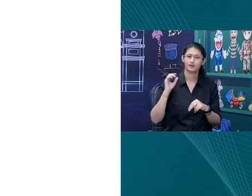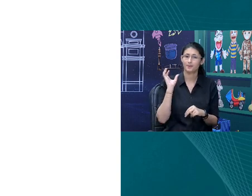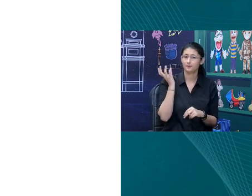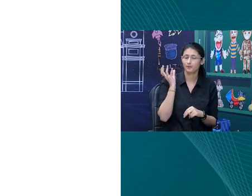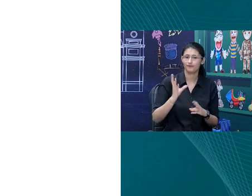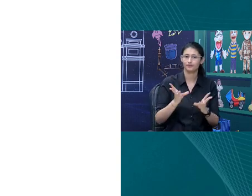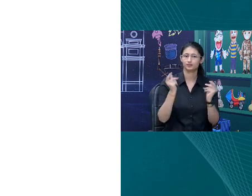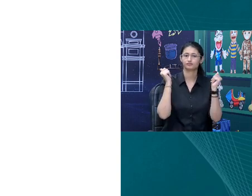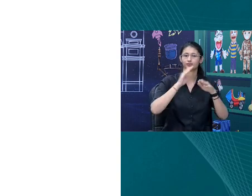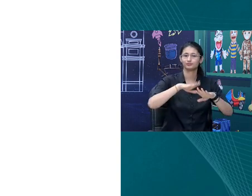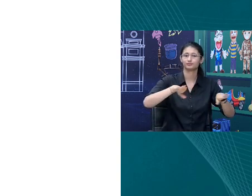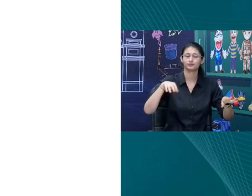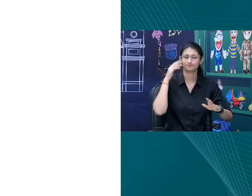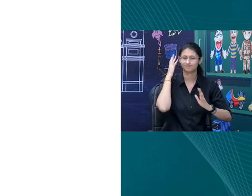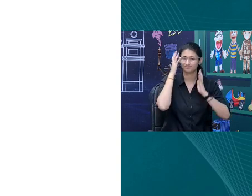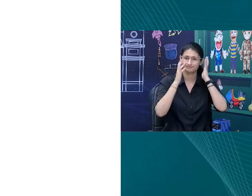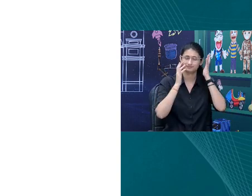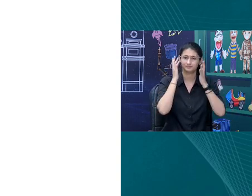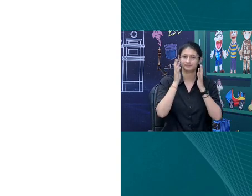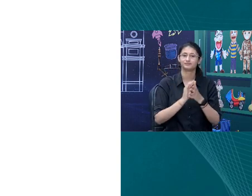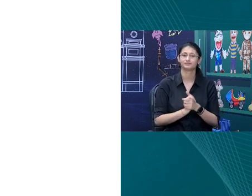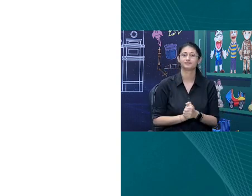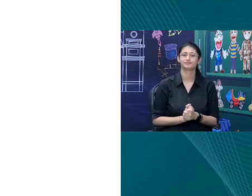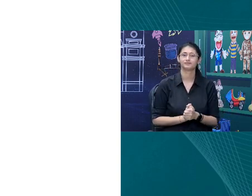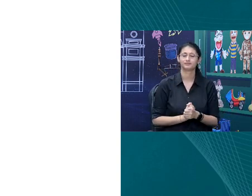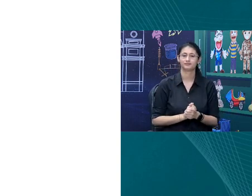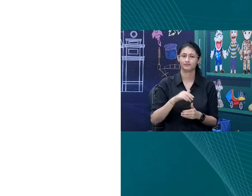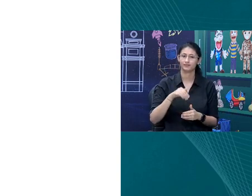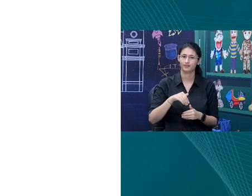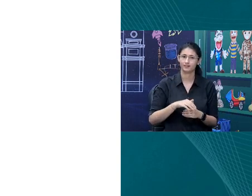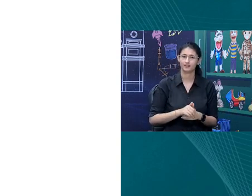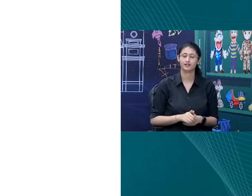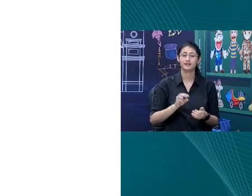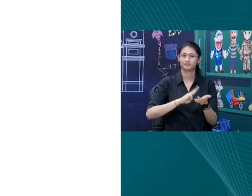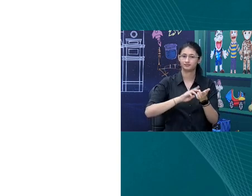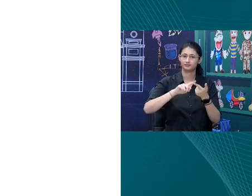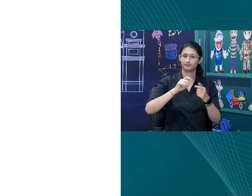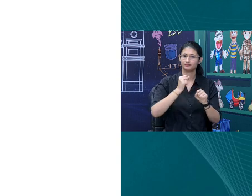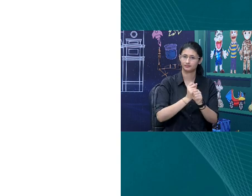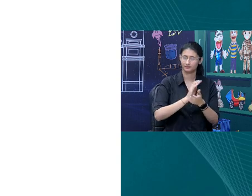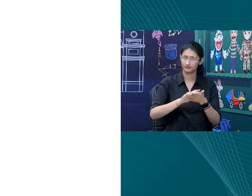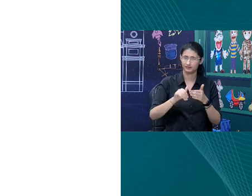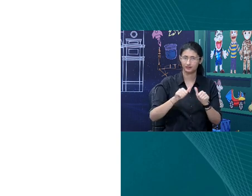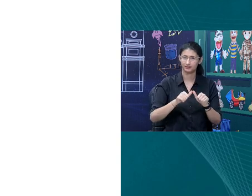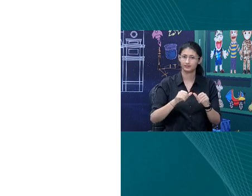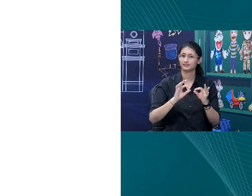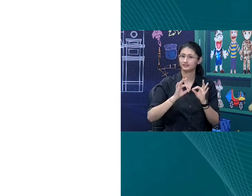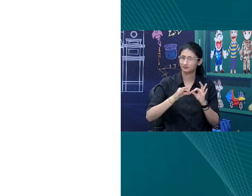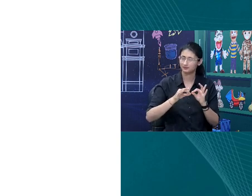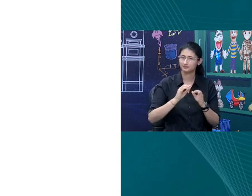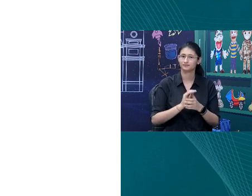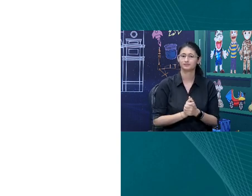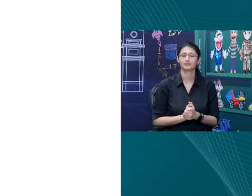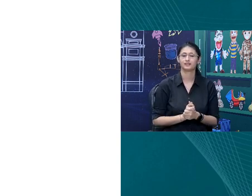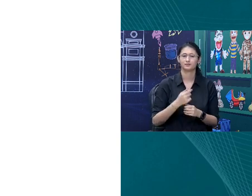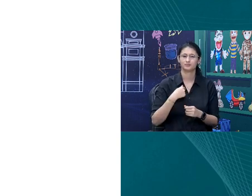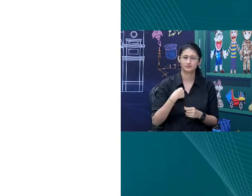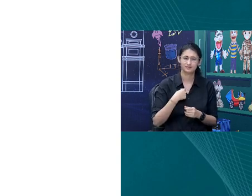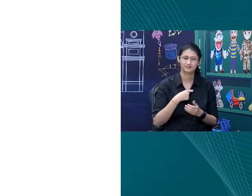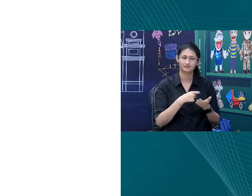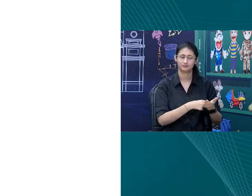के दौरान ही मेघालय जो है इंटरफेयर कर दी है फिर भी मैं मेघा से कहूंगा की आप ये तीनों शब्द जो है एक बार फिर से